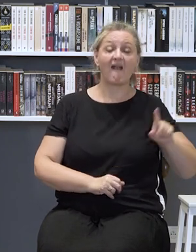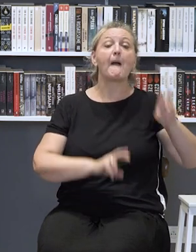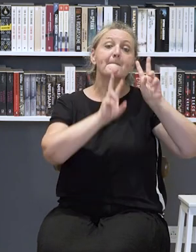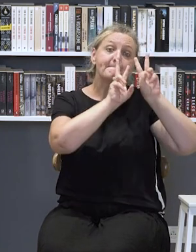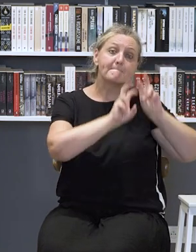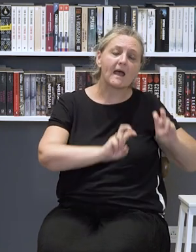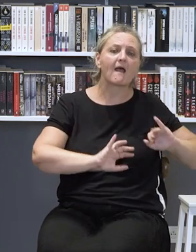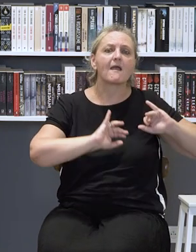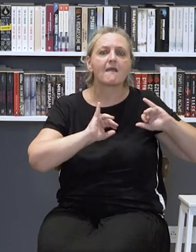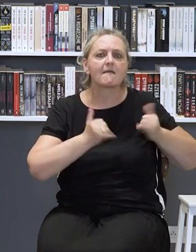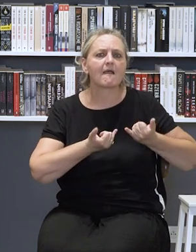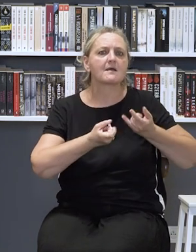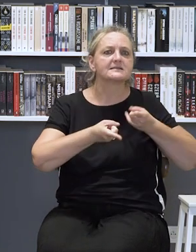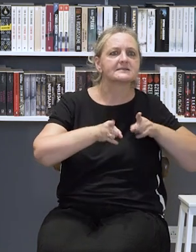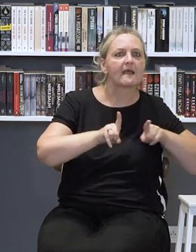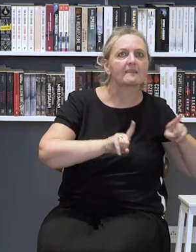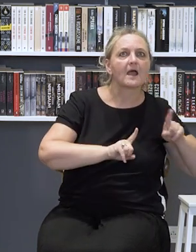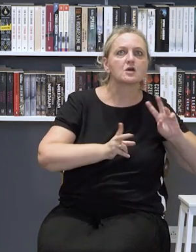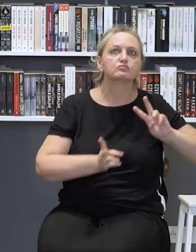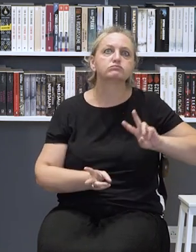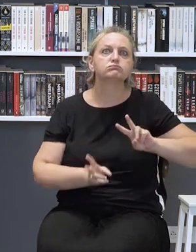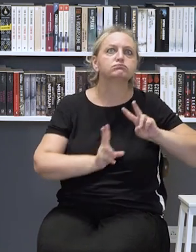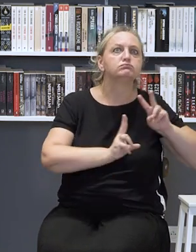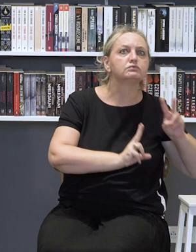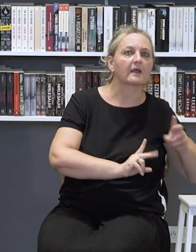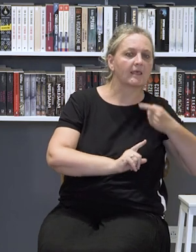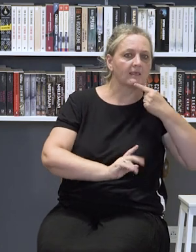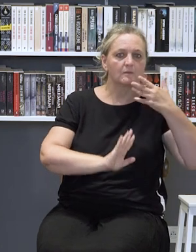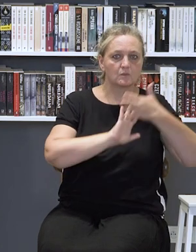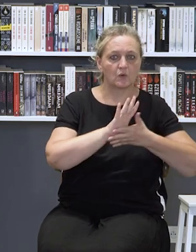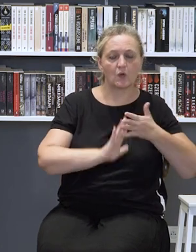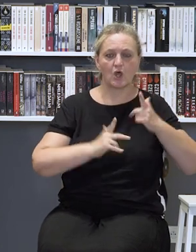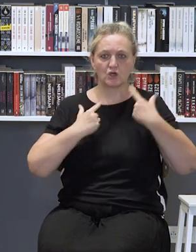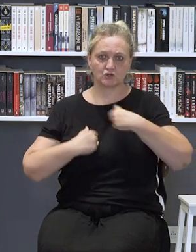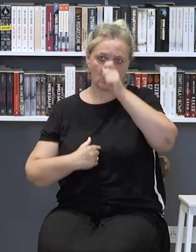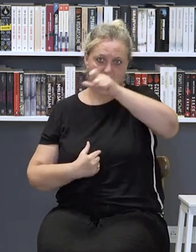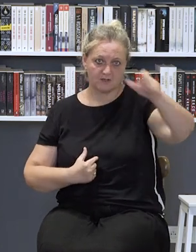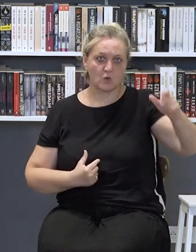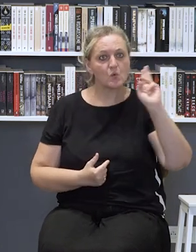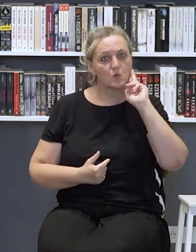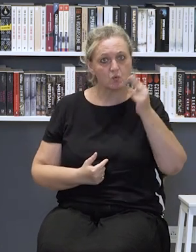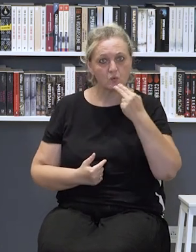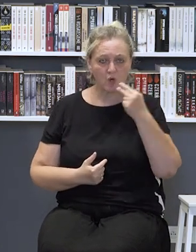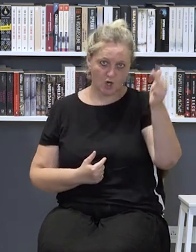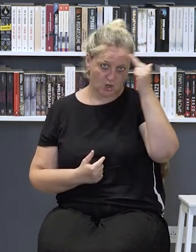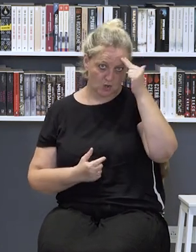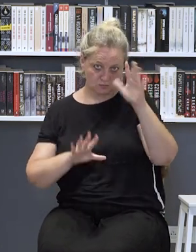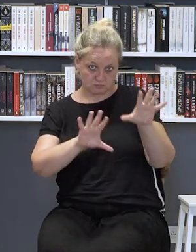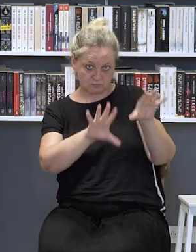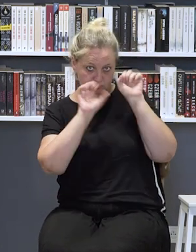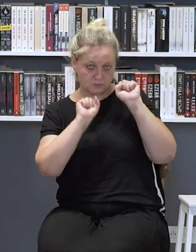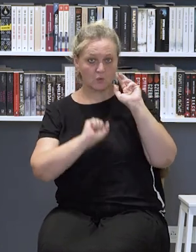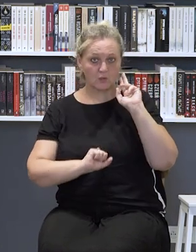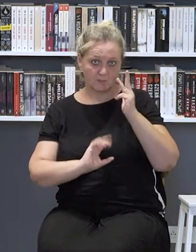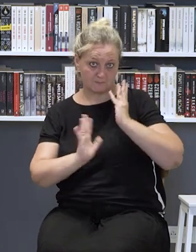jak tworzy się znaczenie w języku migowym, jak osoby głuche rozumieją język